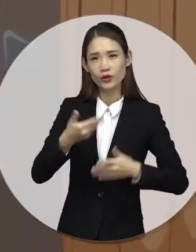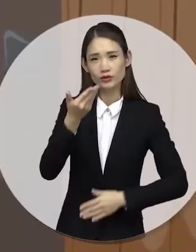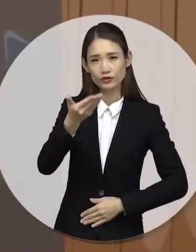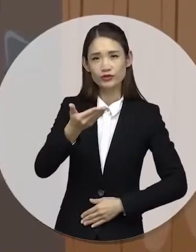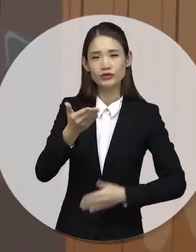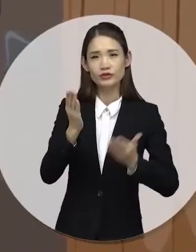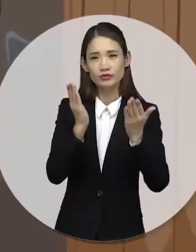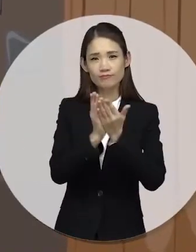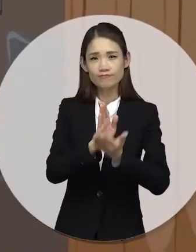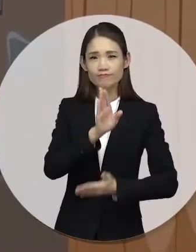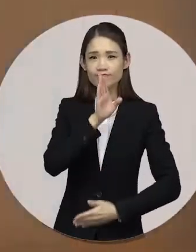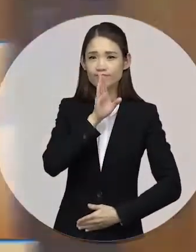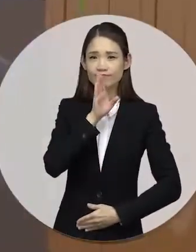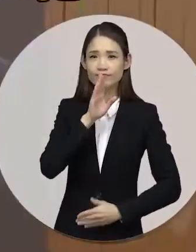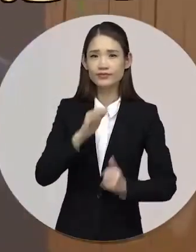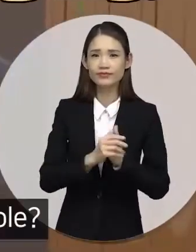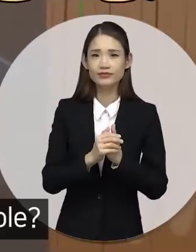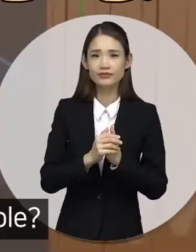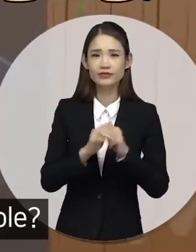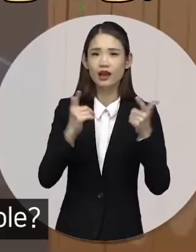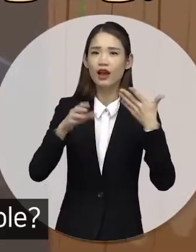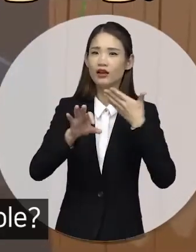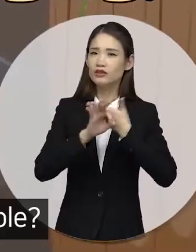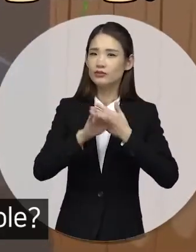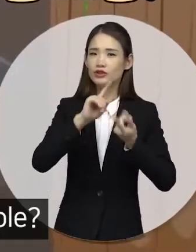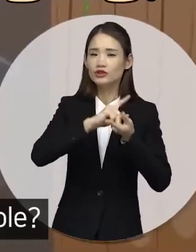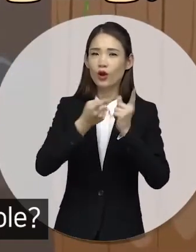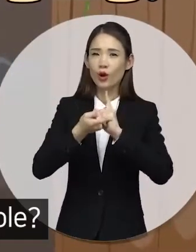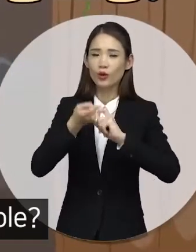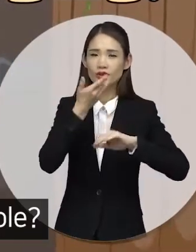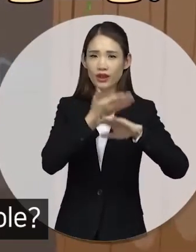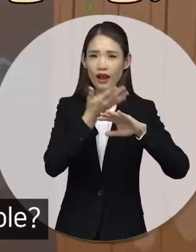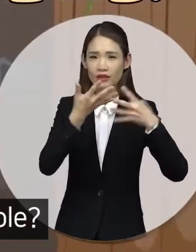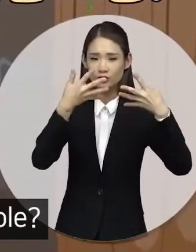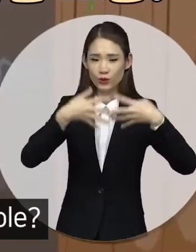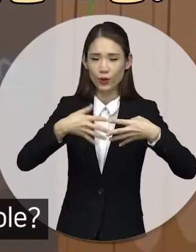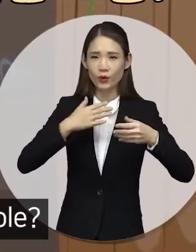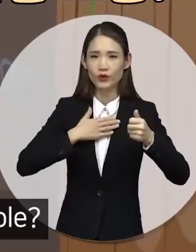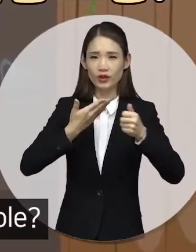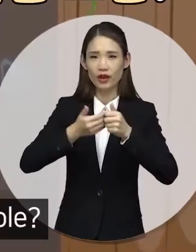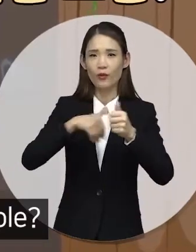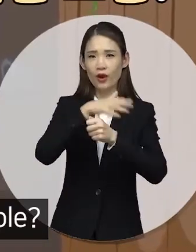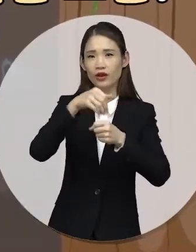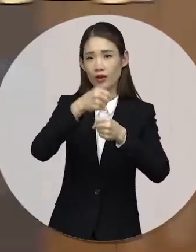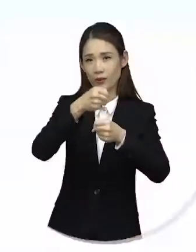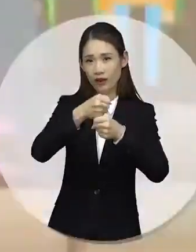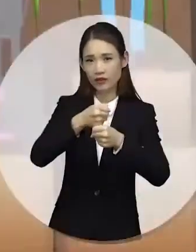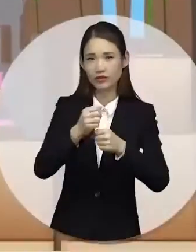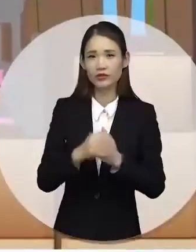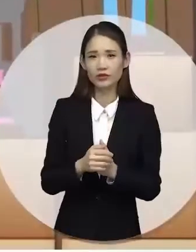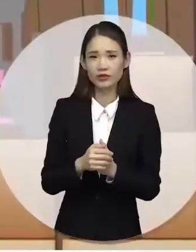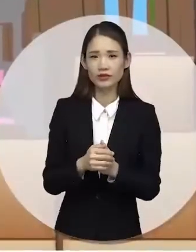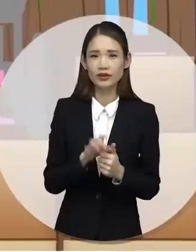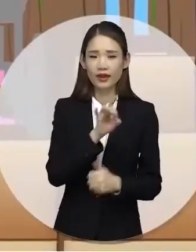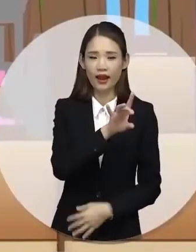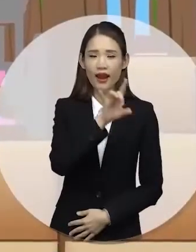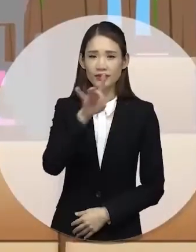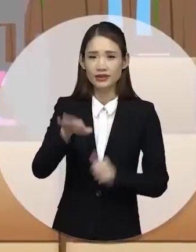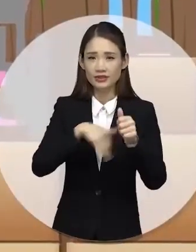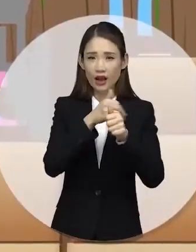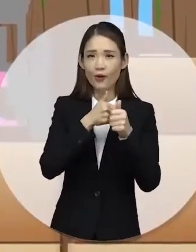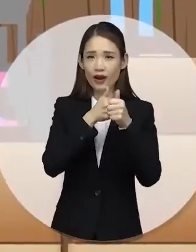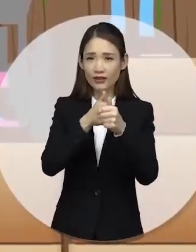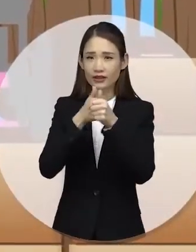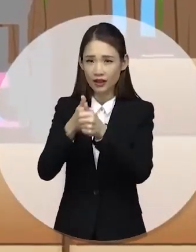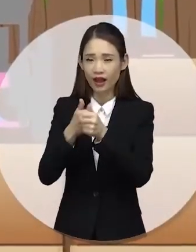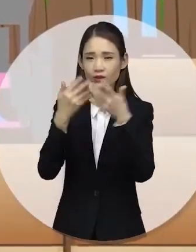제공하는 것이 맞을까요? 아니면 서로 다른 조건을 제공하는 것이 맞을까요? 각자의 상황에